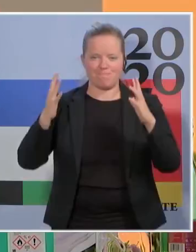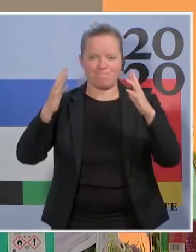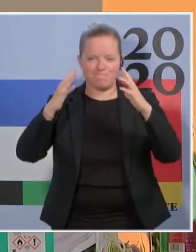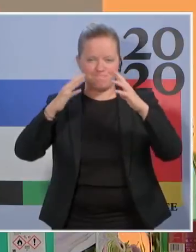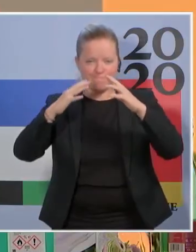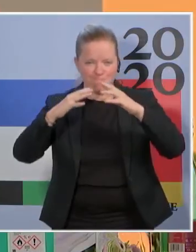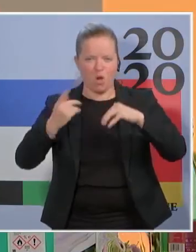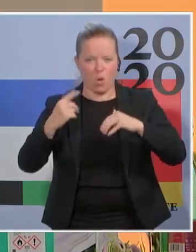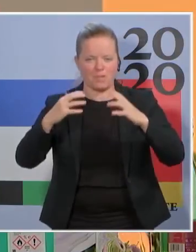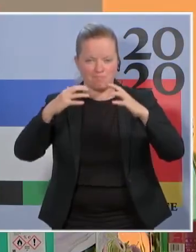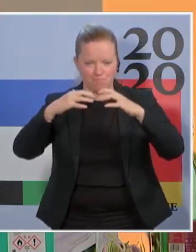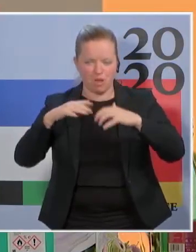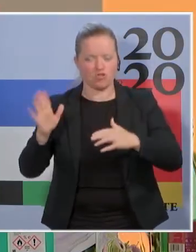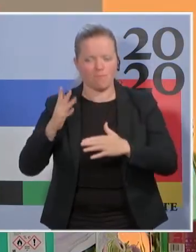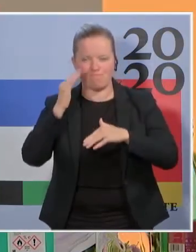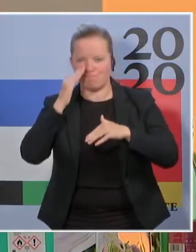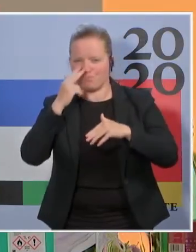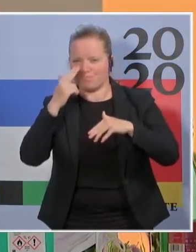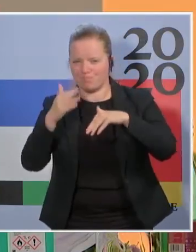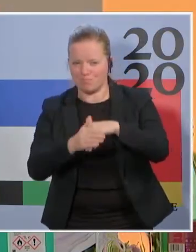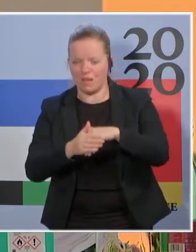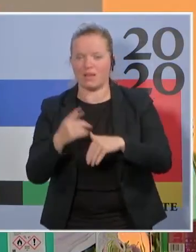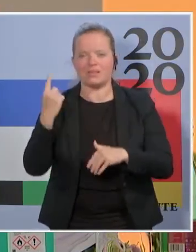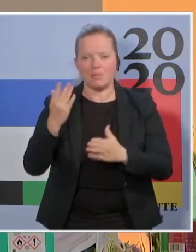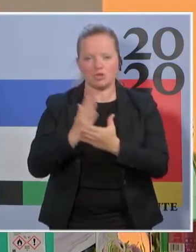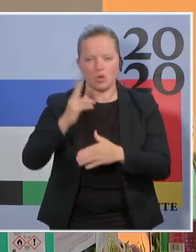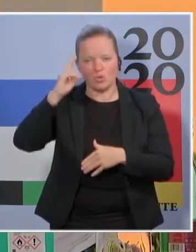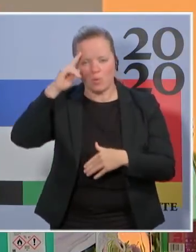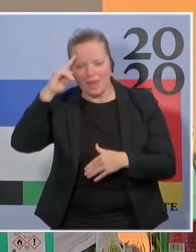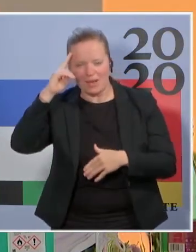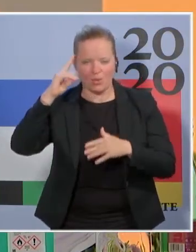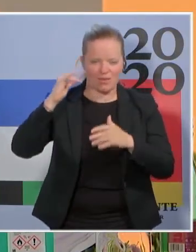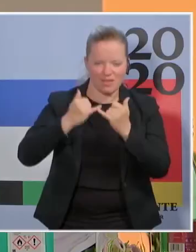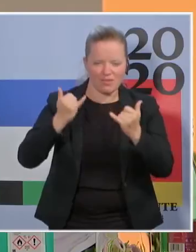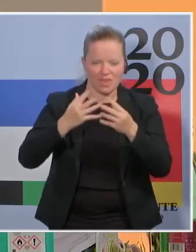gesehen, sondern auch schon mit seinen Überlegungen begleitet.